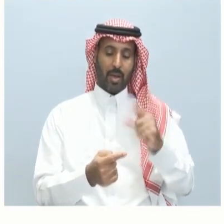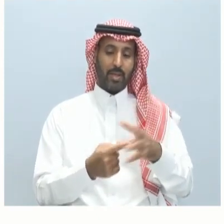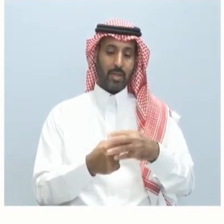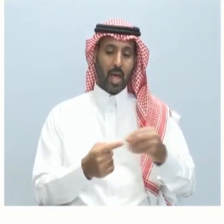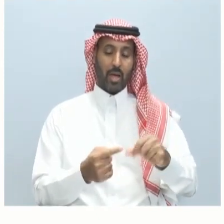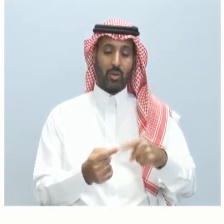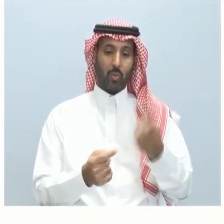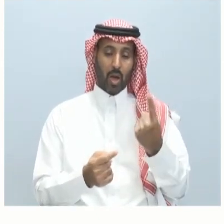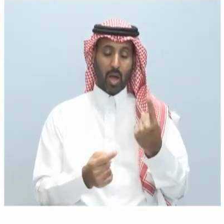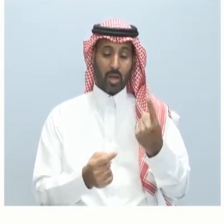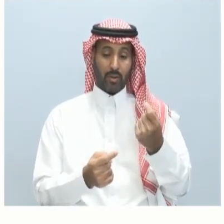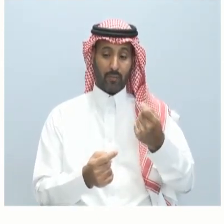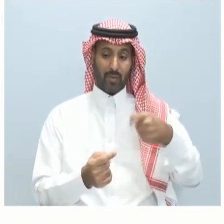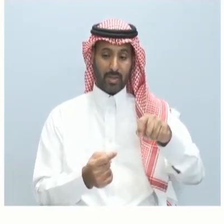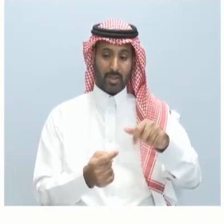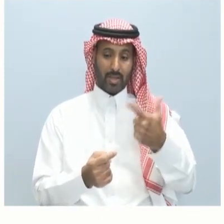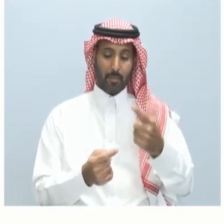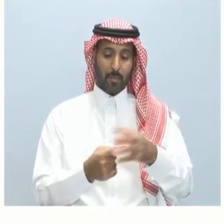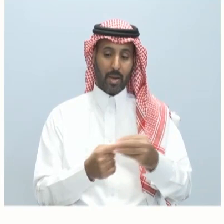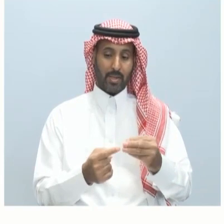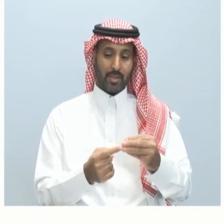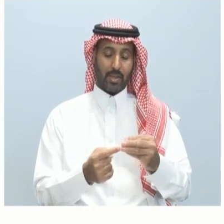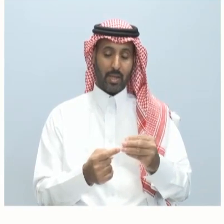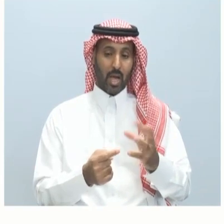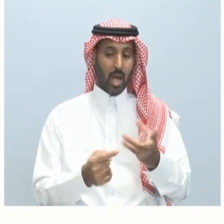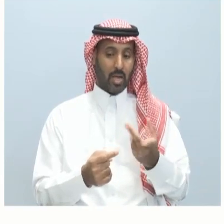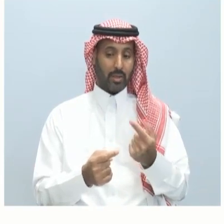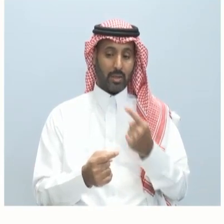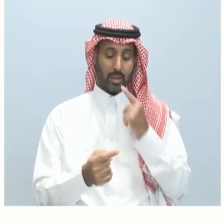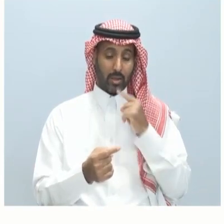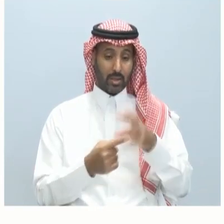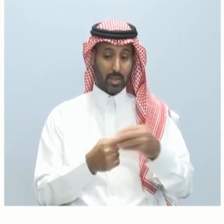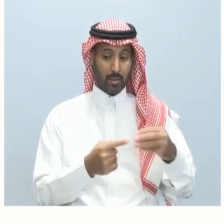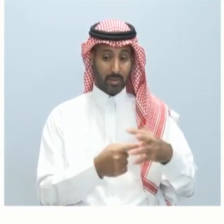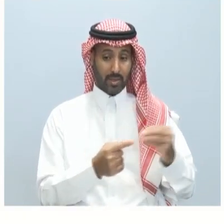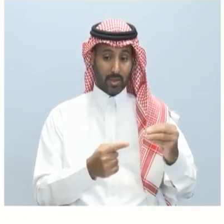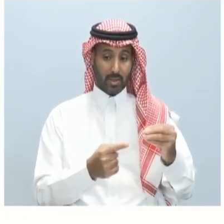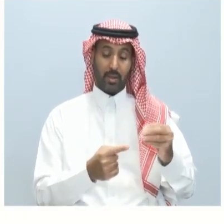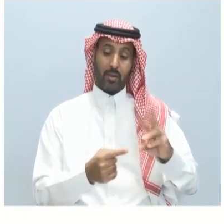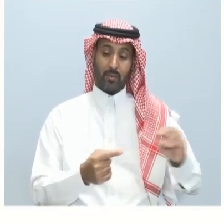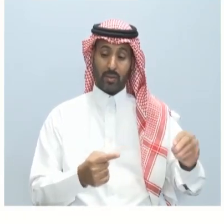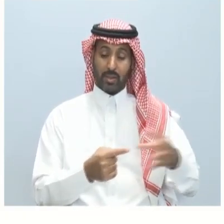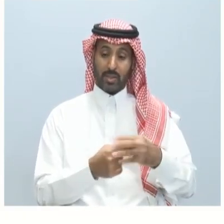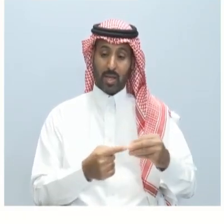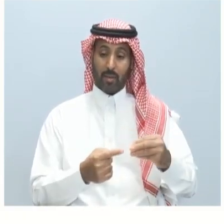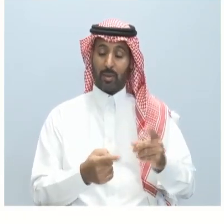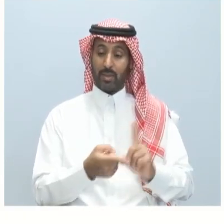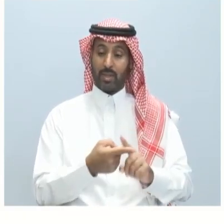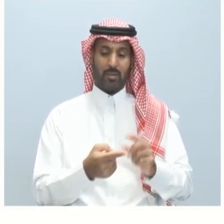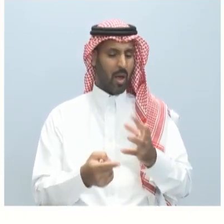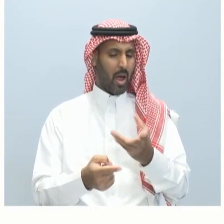1.7 لدينا عددين جميعه ما اشارته ما سالب اذا نضع نفس الاشاره ونجمع